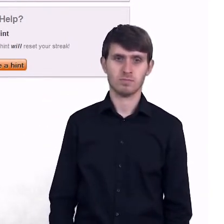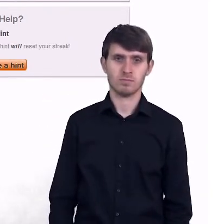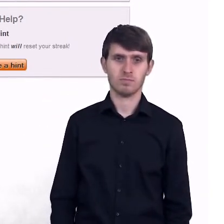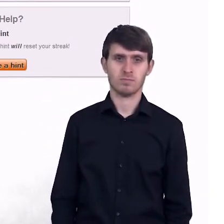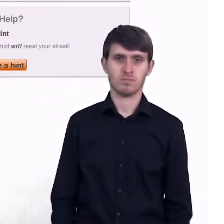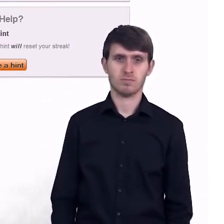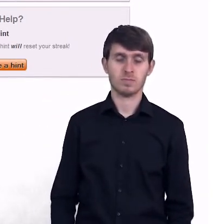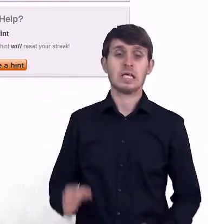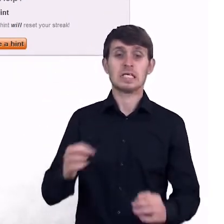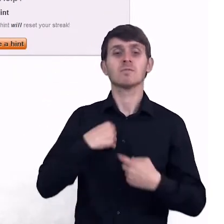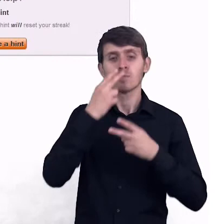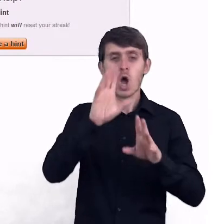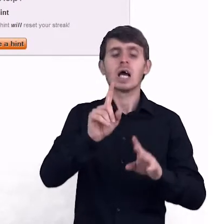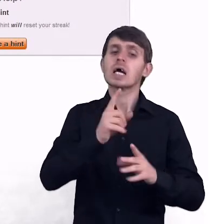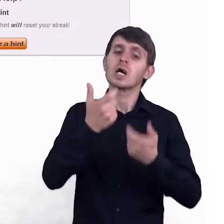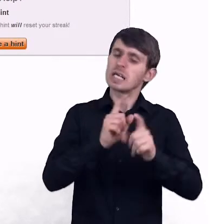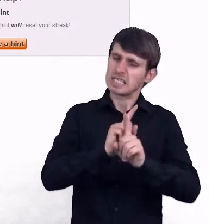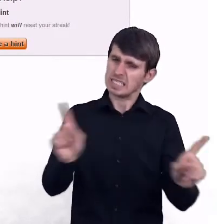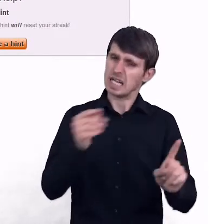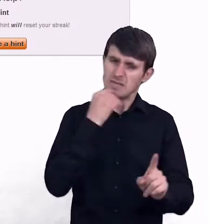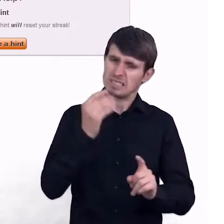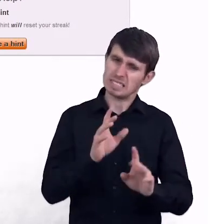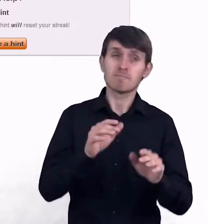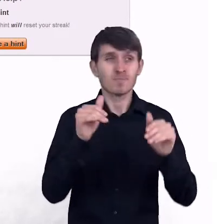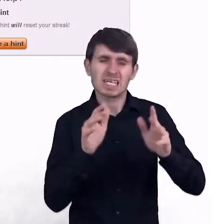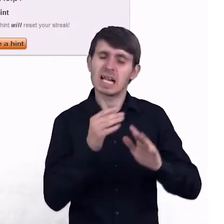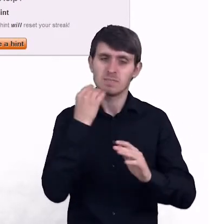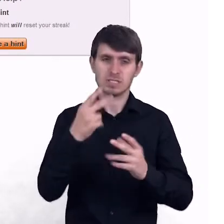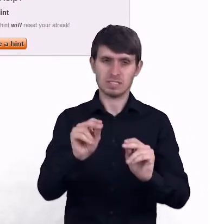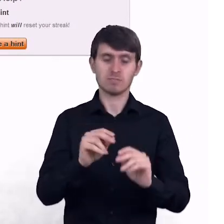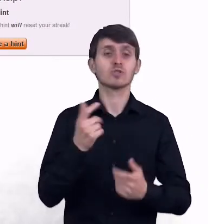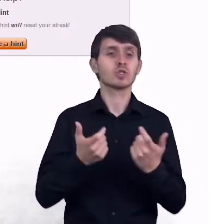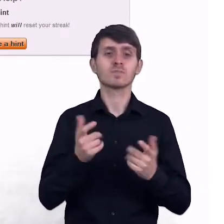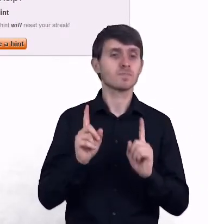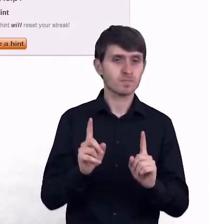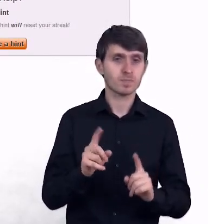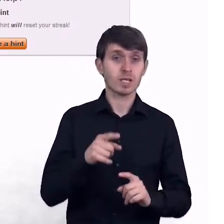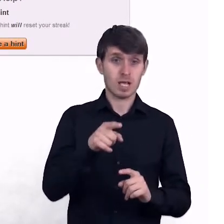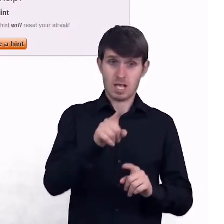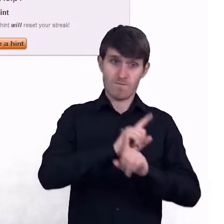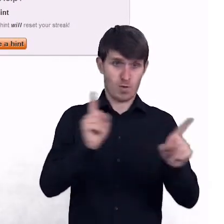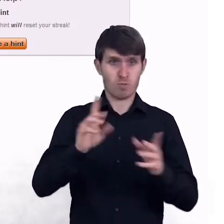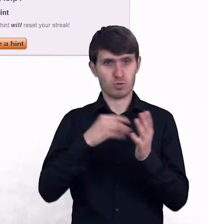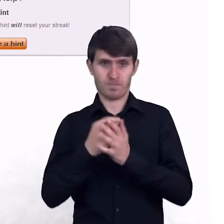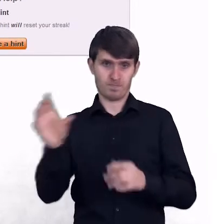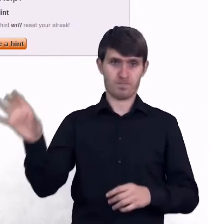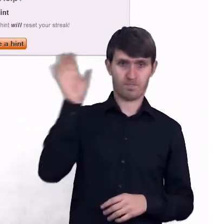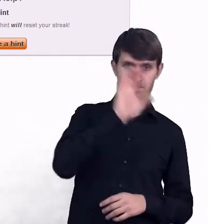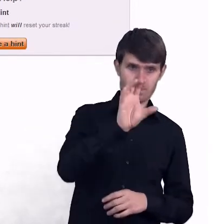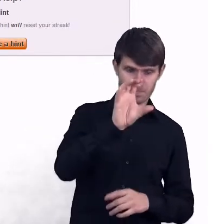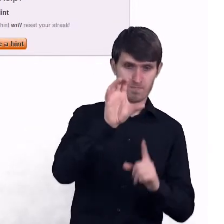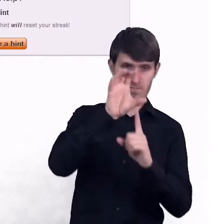150 a teraz pokażę wam Czego nie robić Nie robimy tego